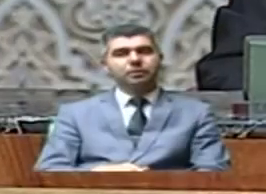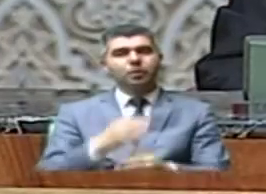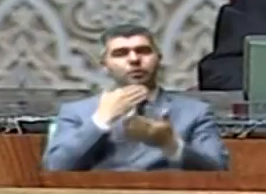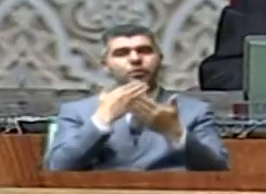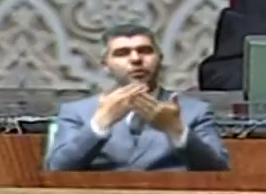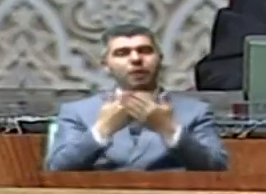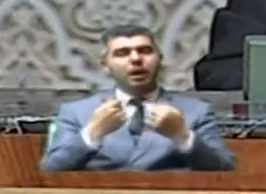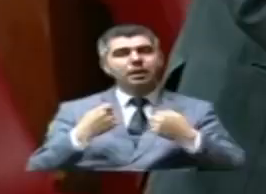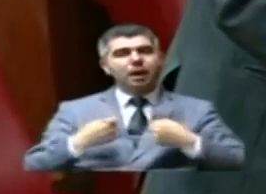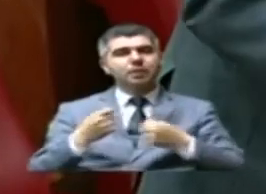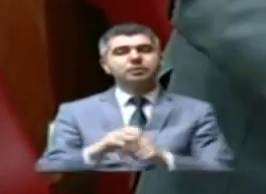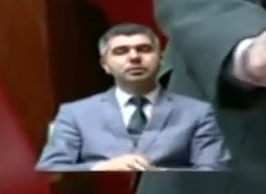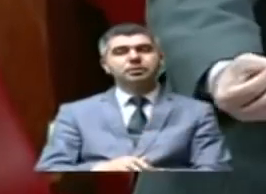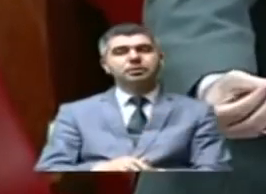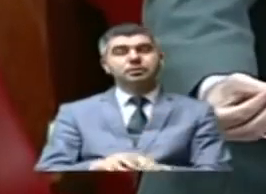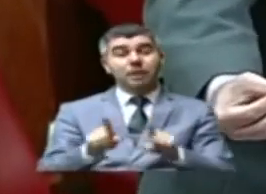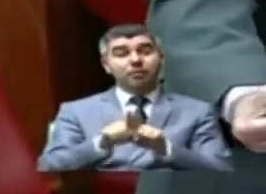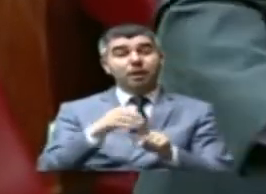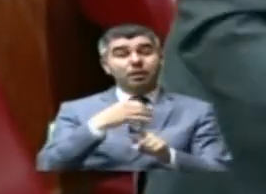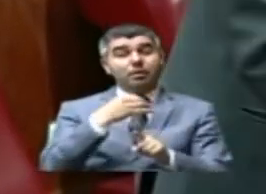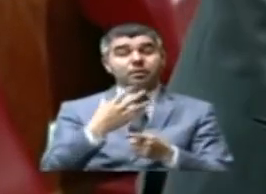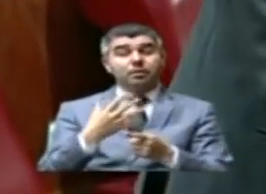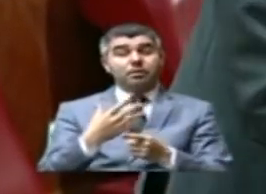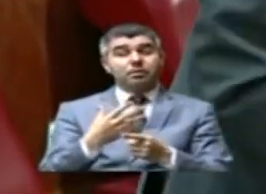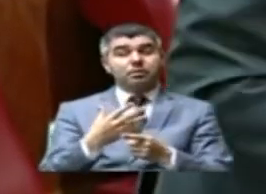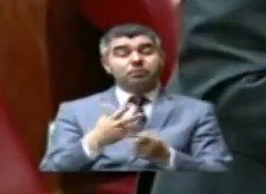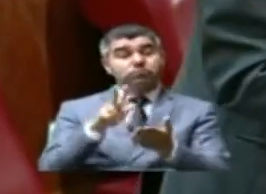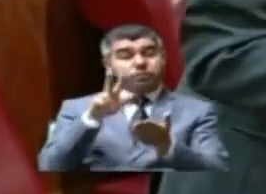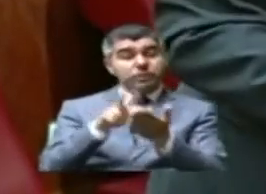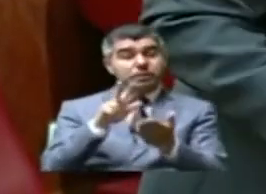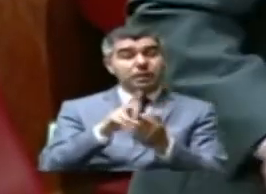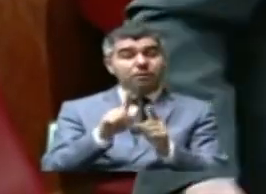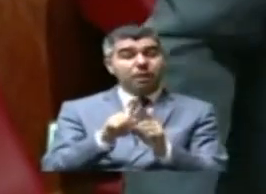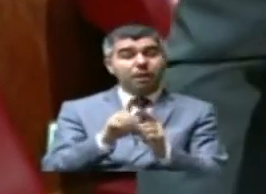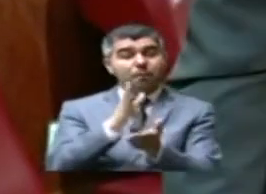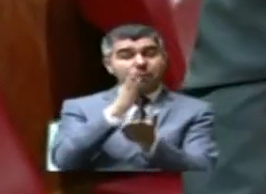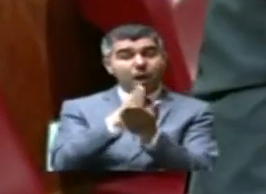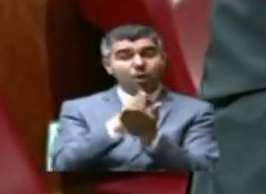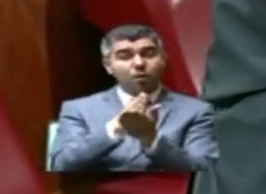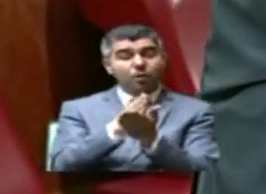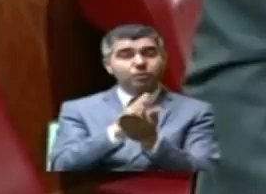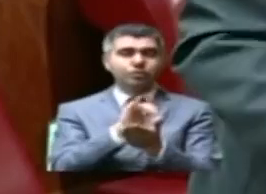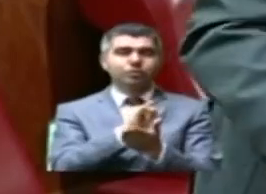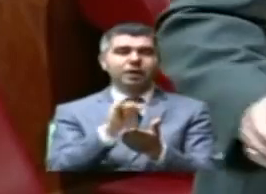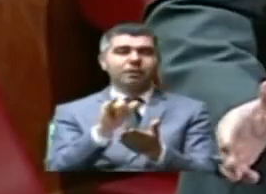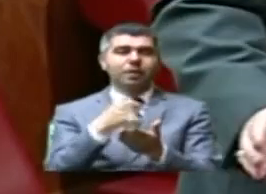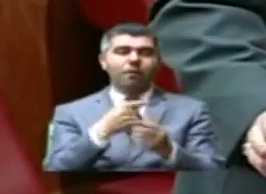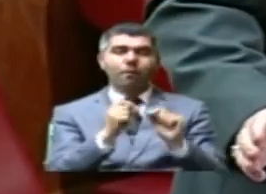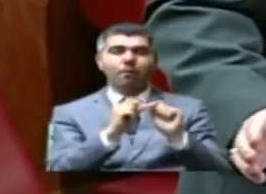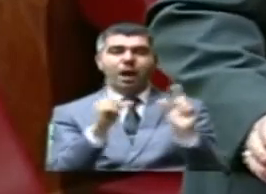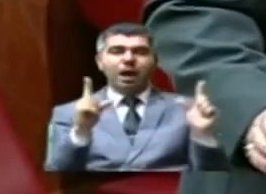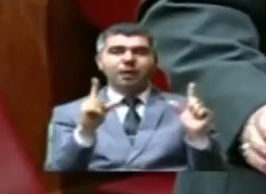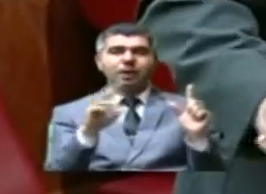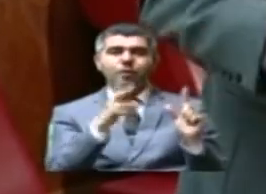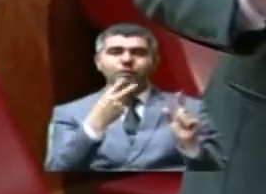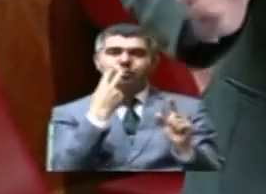سيد الرئيس. لا غير سيد المستشار باش نقولوا ما كاينش التزام وما كاينش وفاء، خصنا نكونوا واضحين مع المواطنين ومع اللي